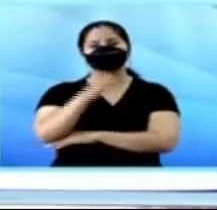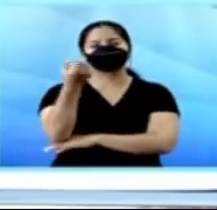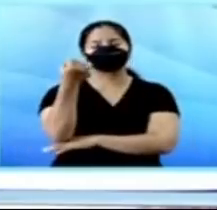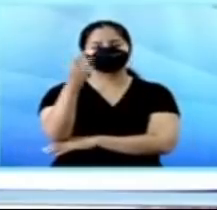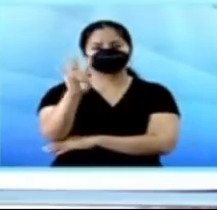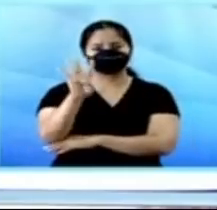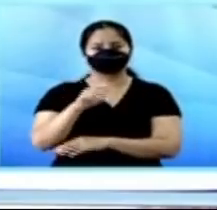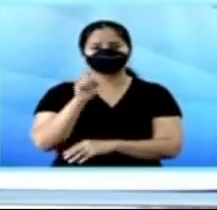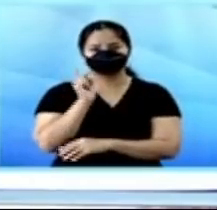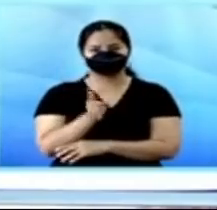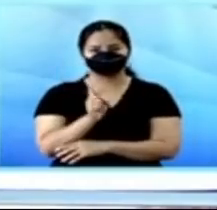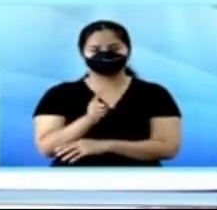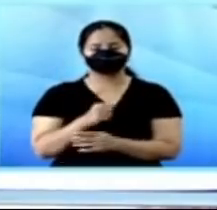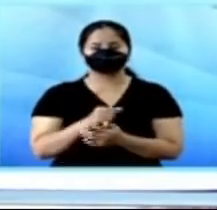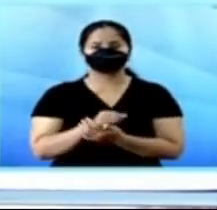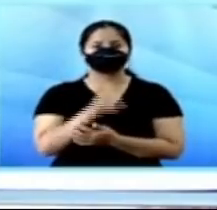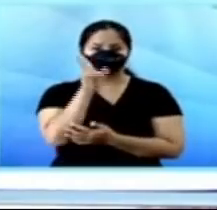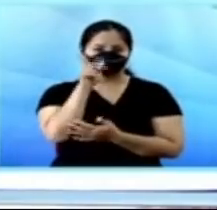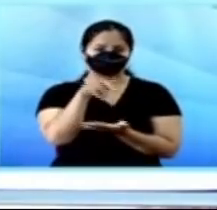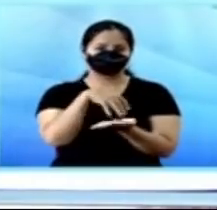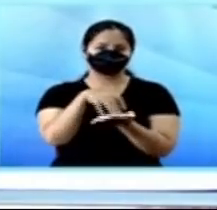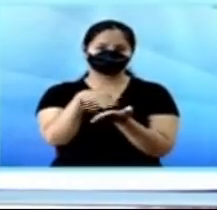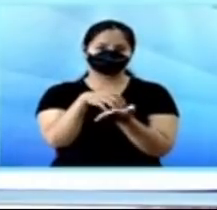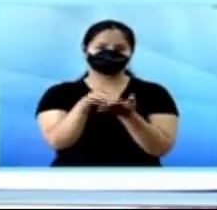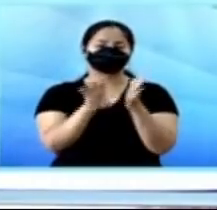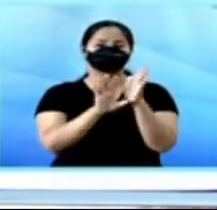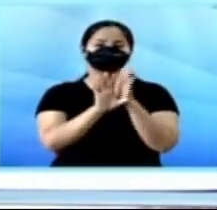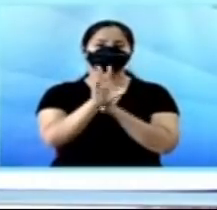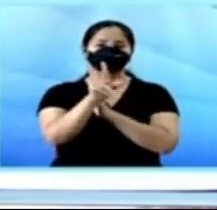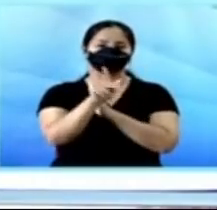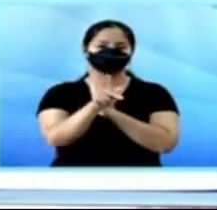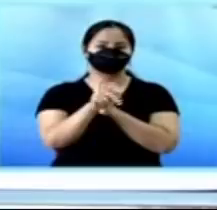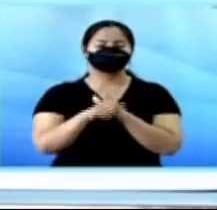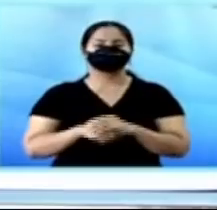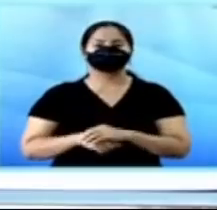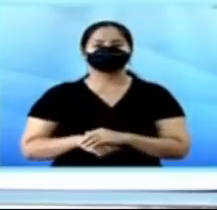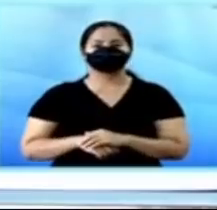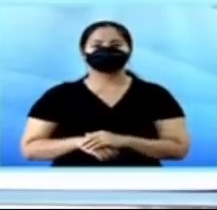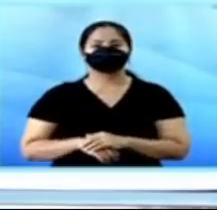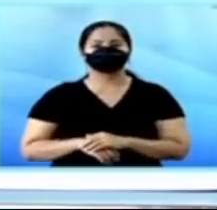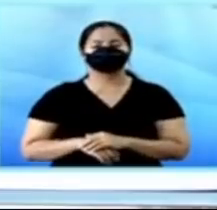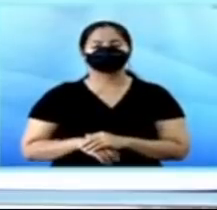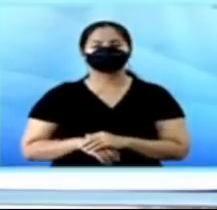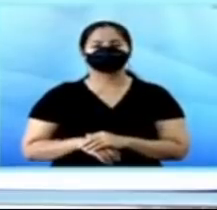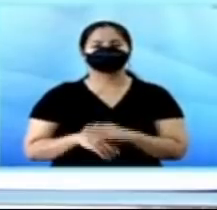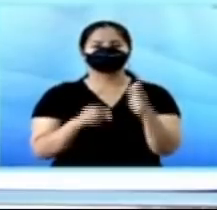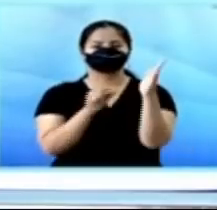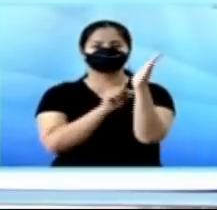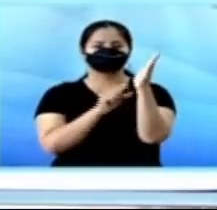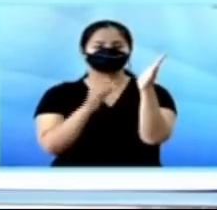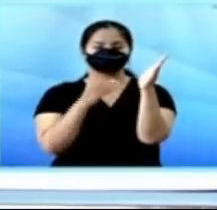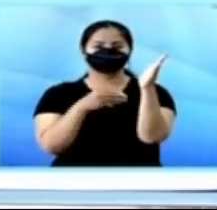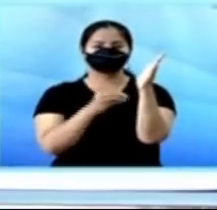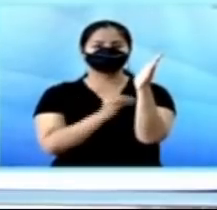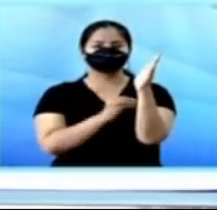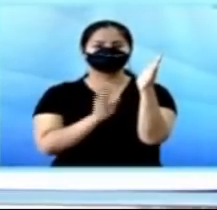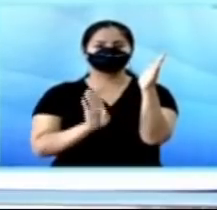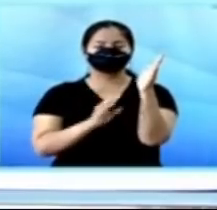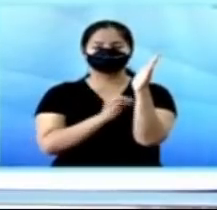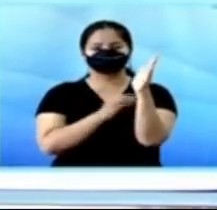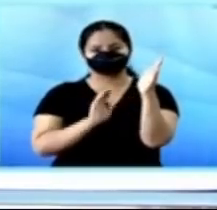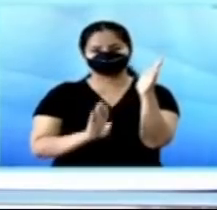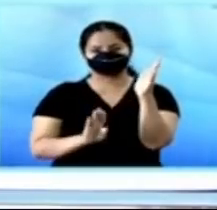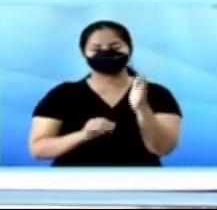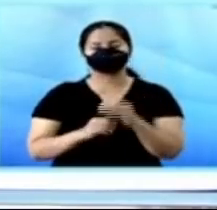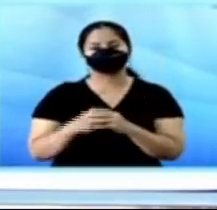ะอันนี้ก็คือแจ้งการของทางแขวงเสียงขวางสำหรับแขวงบริคำไซ1คนนั้นเป็นคนที่มีอาการทั้งระบบ